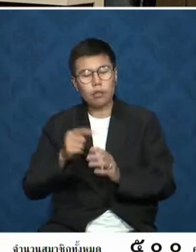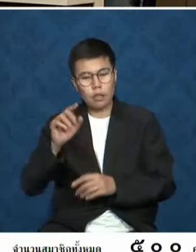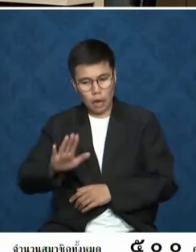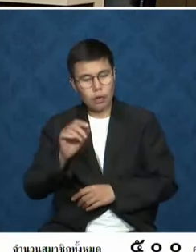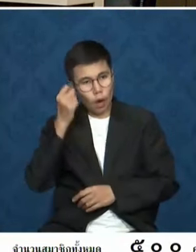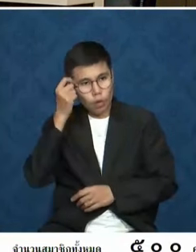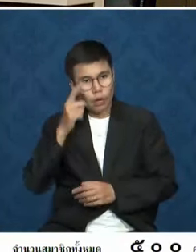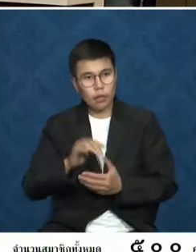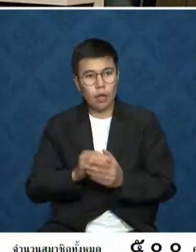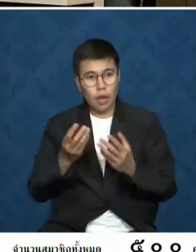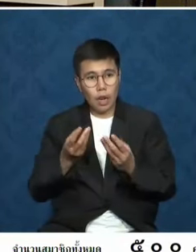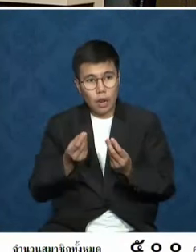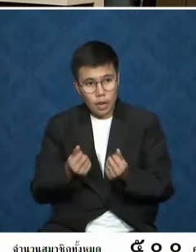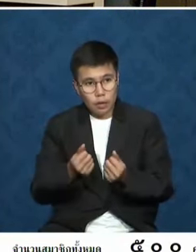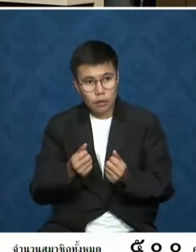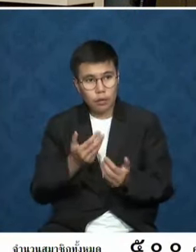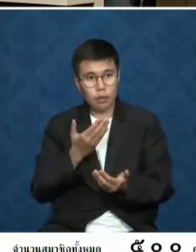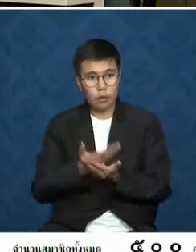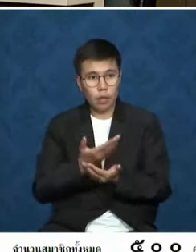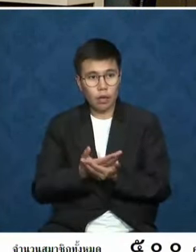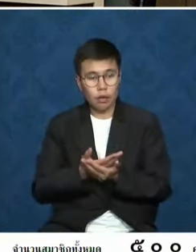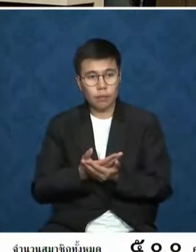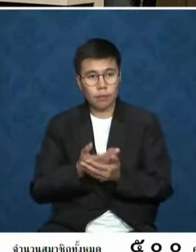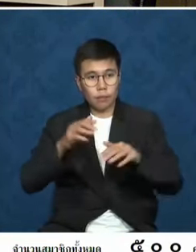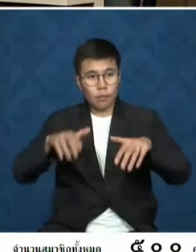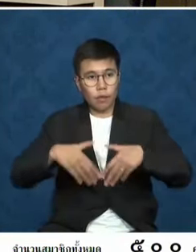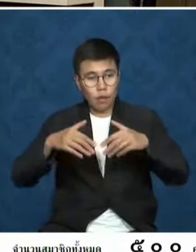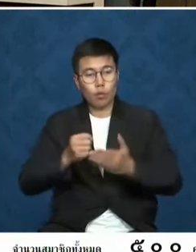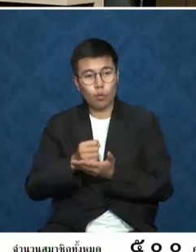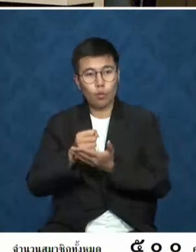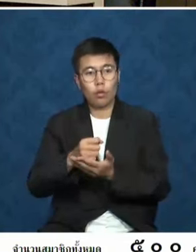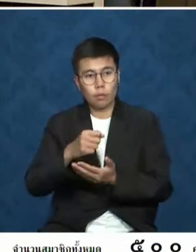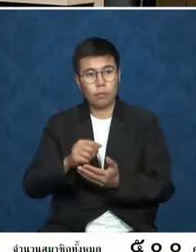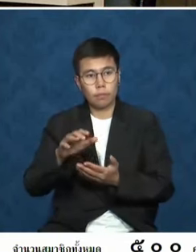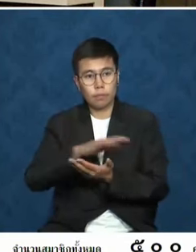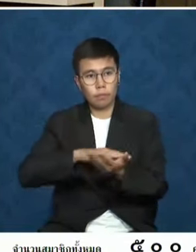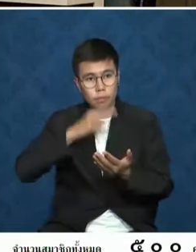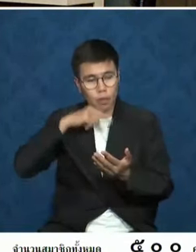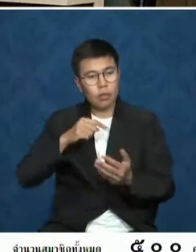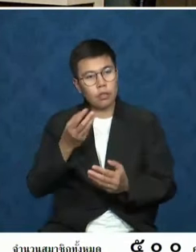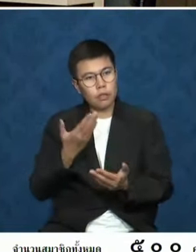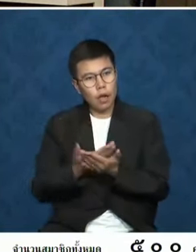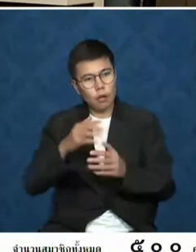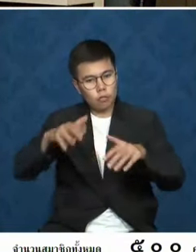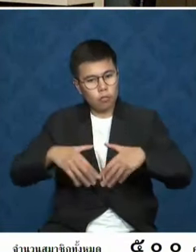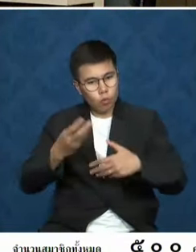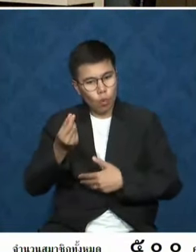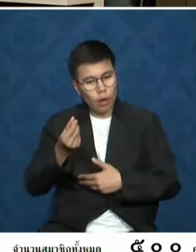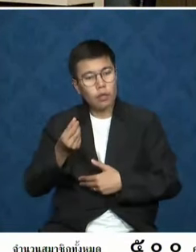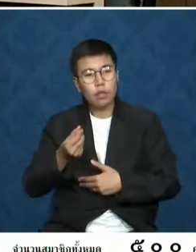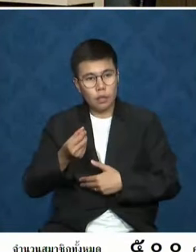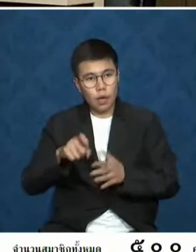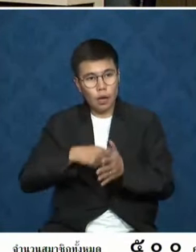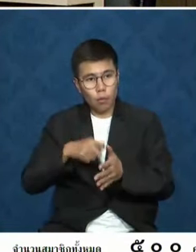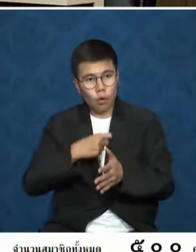ๆ มีตัวเลคไหมว่าสรางลายได้ให้กับประเทศสัเท่ไ่นะครับมันจะเป็นเหตุผ